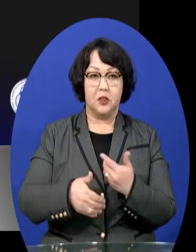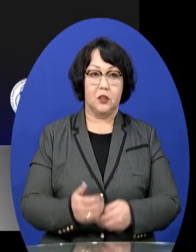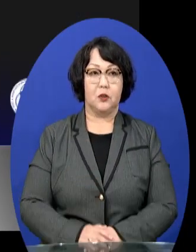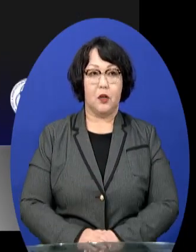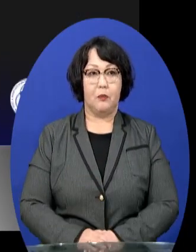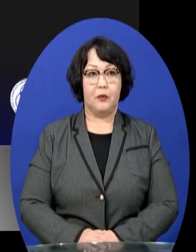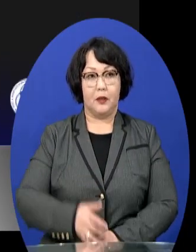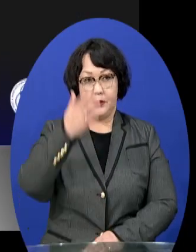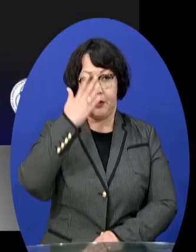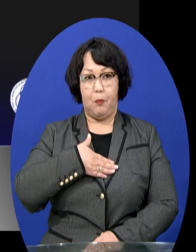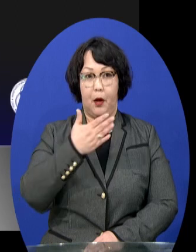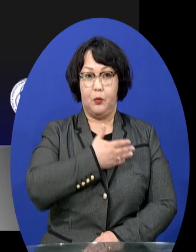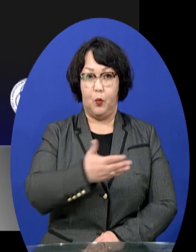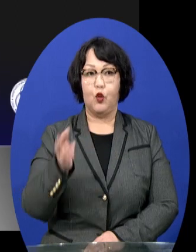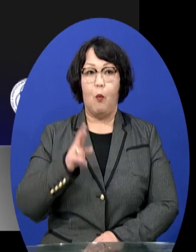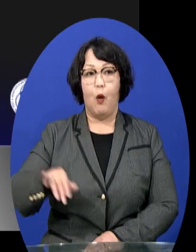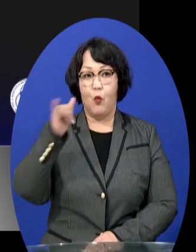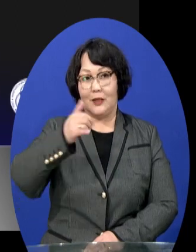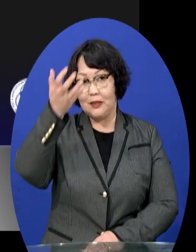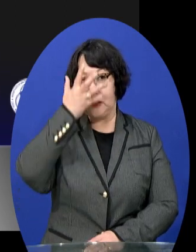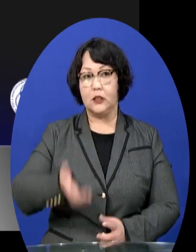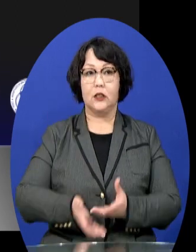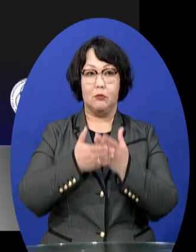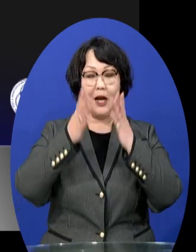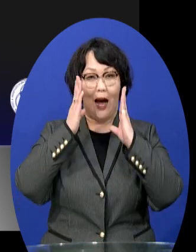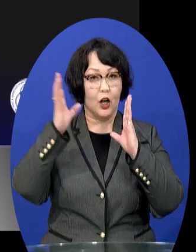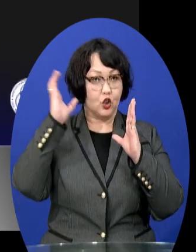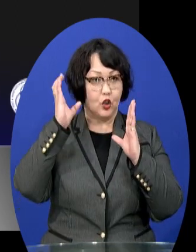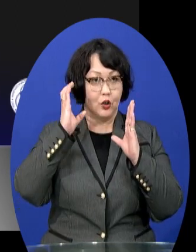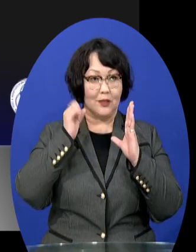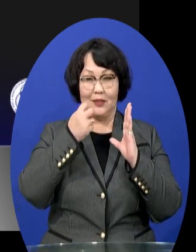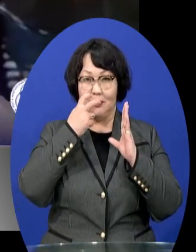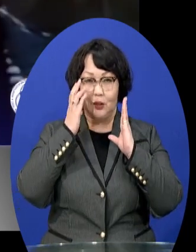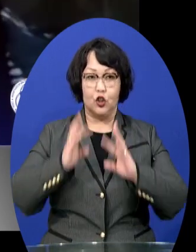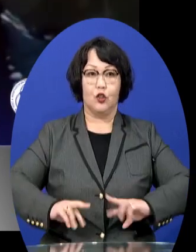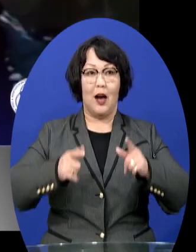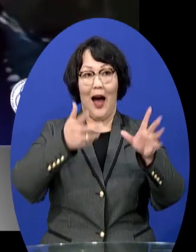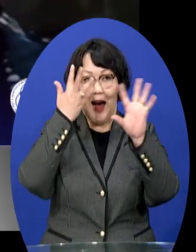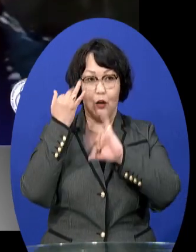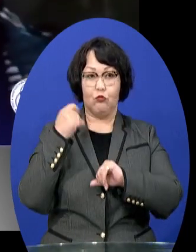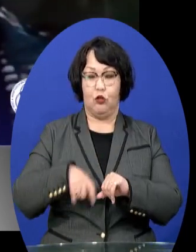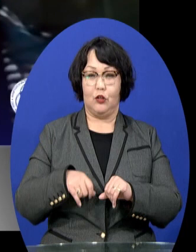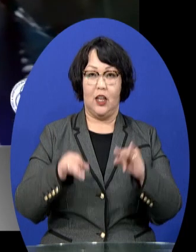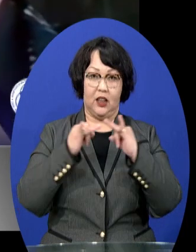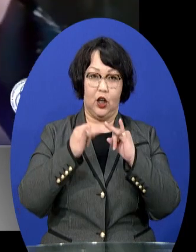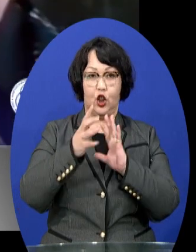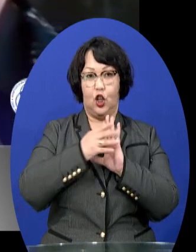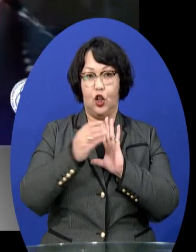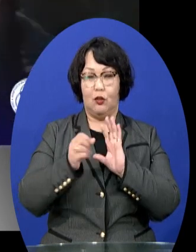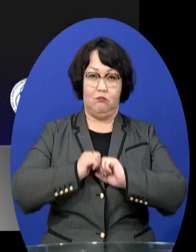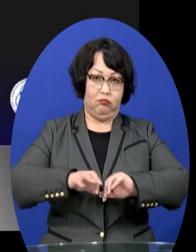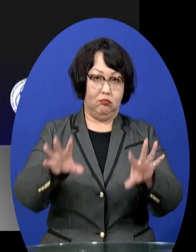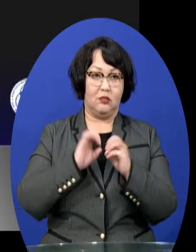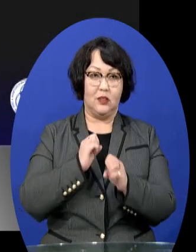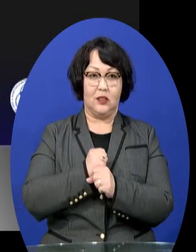Сайн байцгаана уу? Японы засгийн газрын дэмжлэгтэйгээр анхаарч сонсъё, анзаарч өөрчлөё 10 хоногийн сошиал нөлөөллийн аян хэрэгжихээр боллоо.